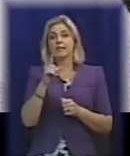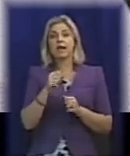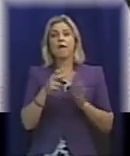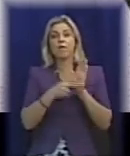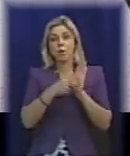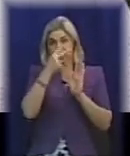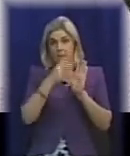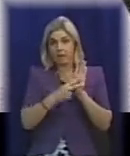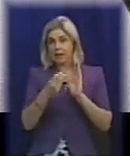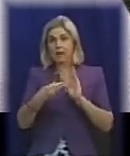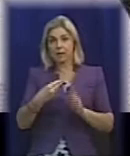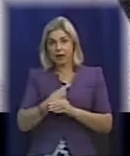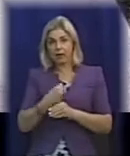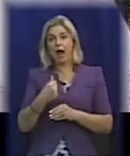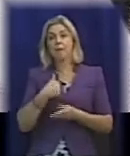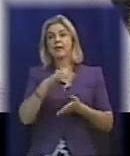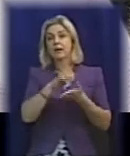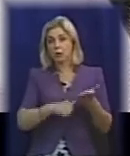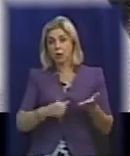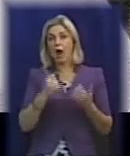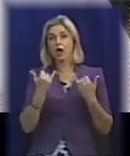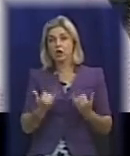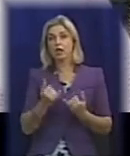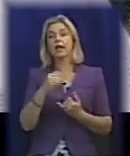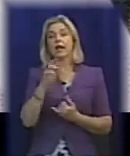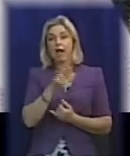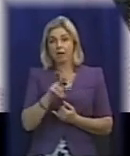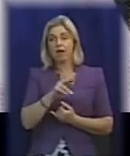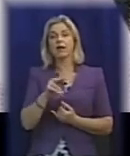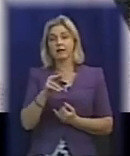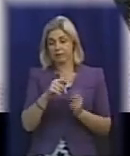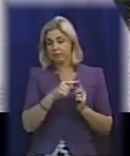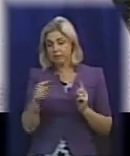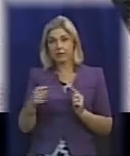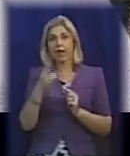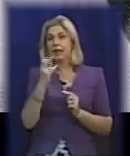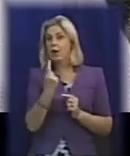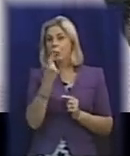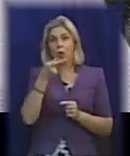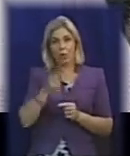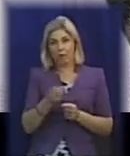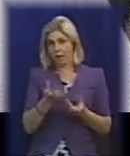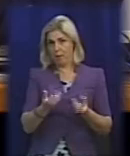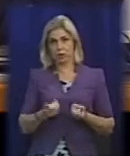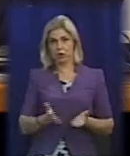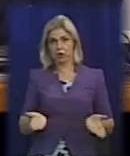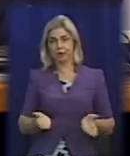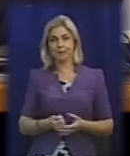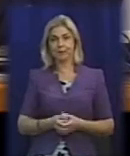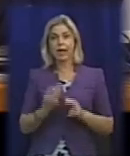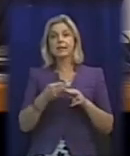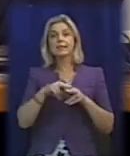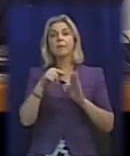але ми через суд з них стягнули. І зараз у нас виходить січень, лютий, березень, квітень, травень, червень, ні копійки ми з них не отримали. Це